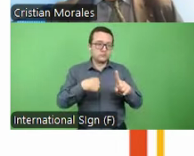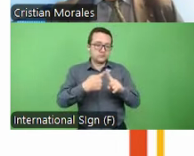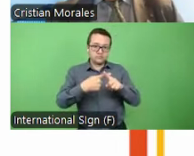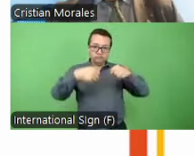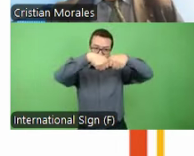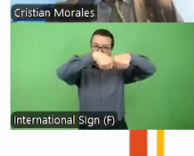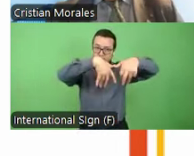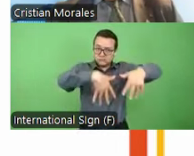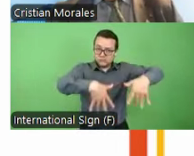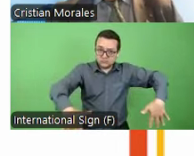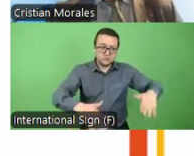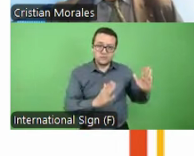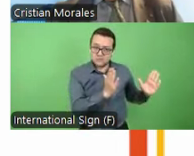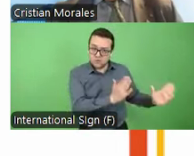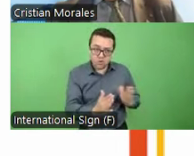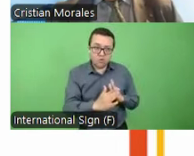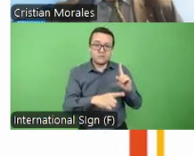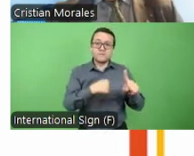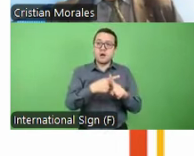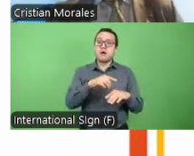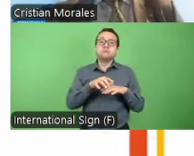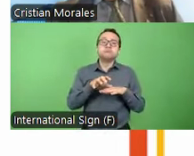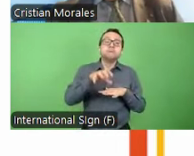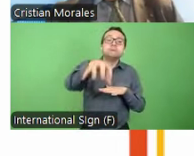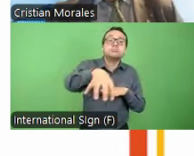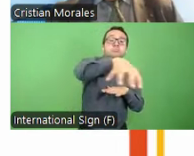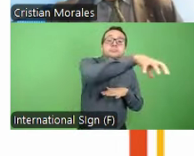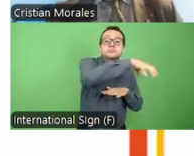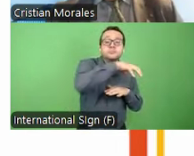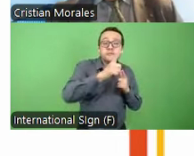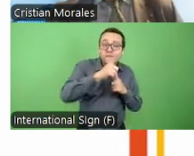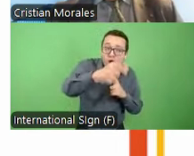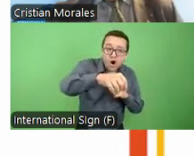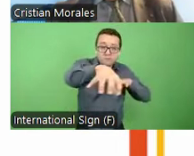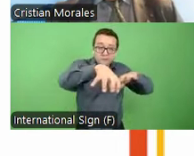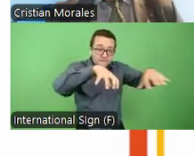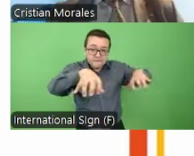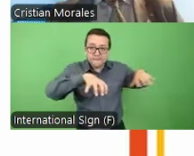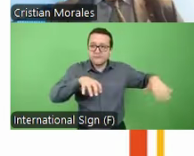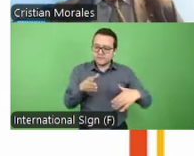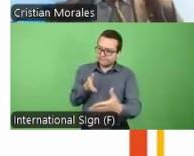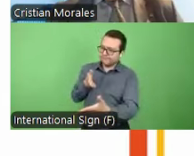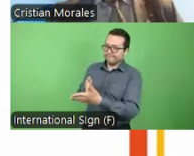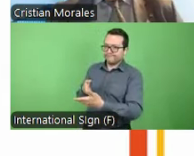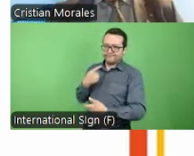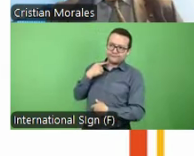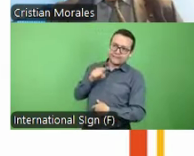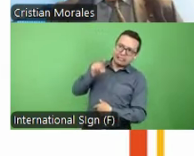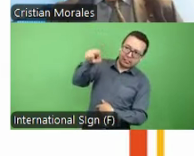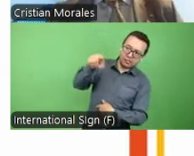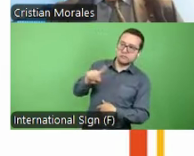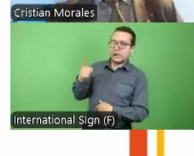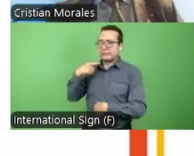este caso, l'acceptabilité et este des grupo barrières representa el géographiques. C'est un 40% groupe qui de las représente barreras al acceso a le los servicios de salud, 40% supera